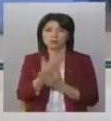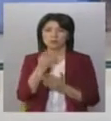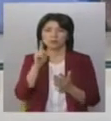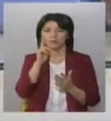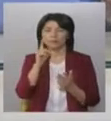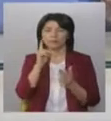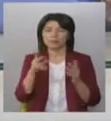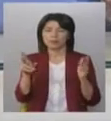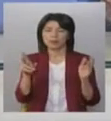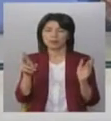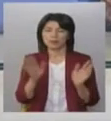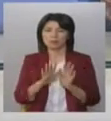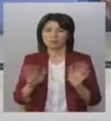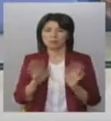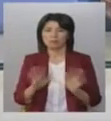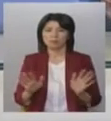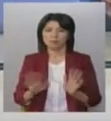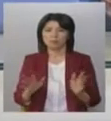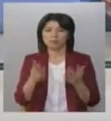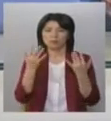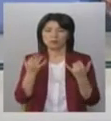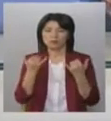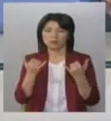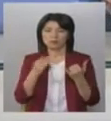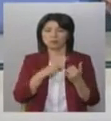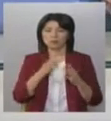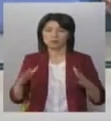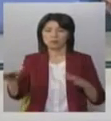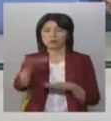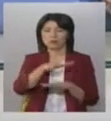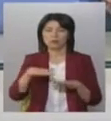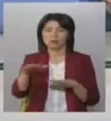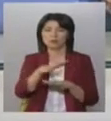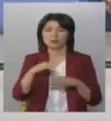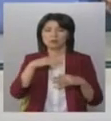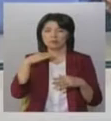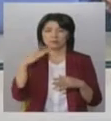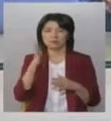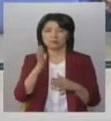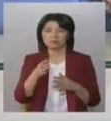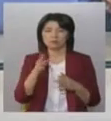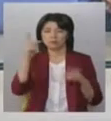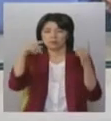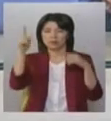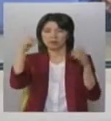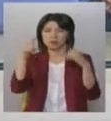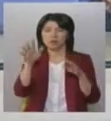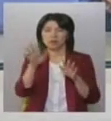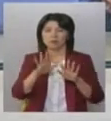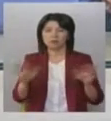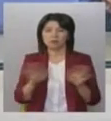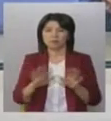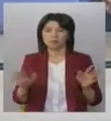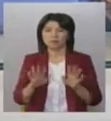жүрген өнерпаздардың басын біріктірген бастама көпшілік көрерменнің көңілінен шығары сөзсіз. Музыка мәдениетін насихаттаған ауқымды